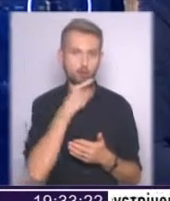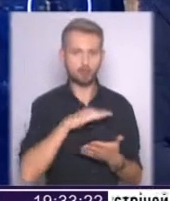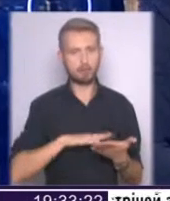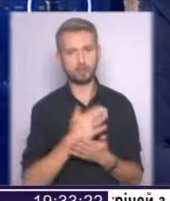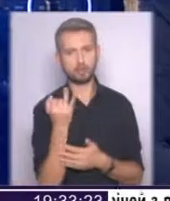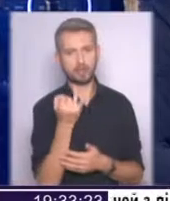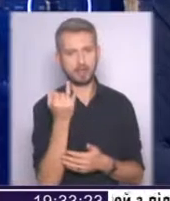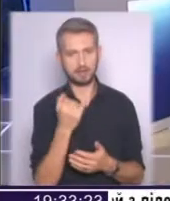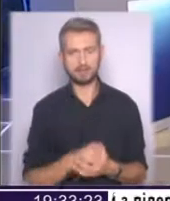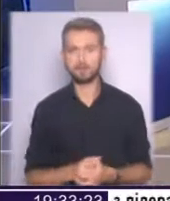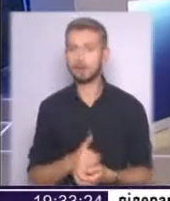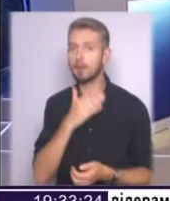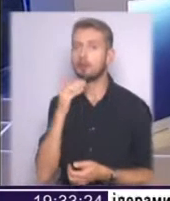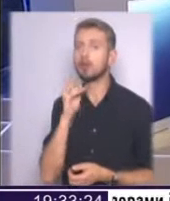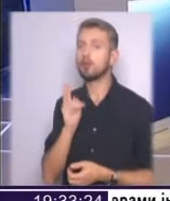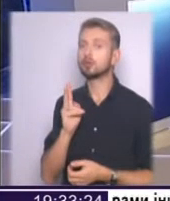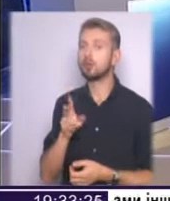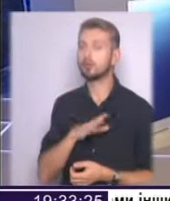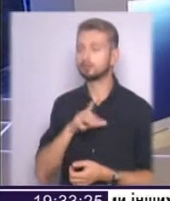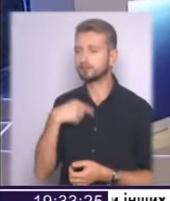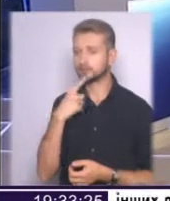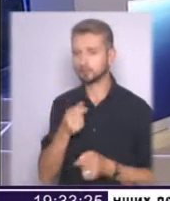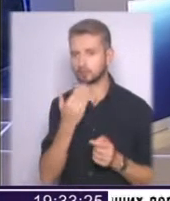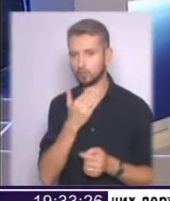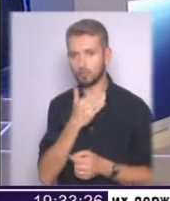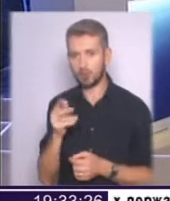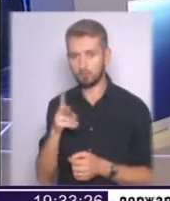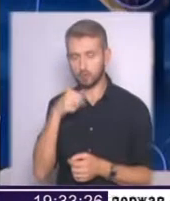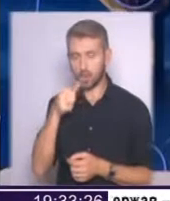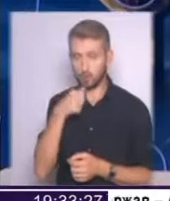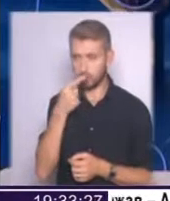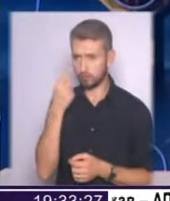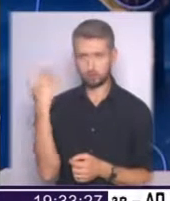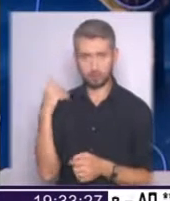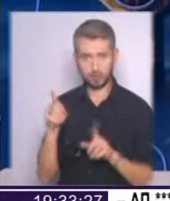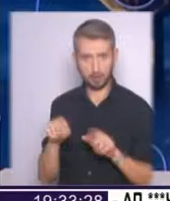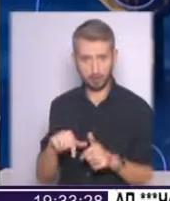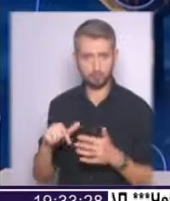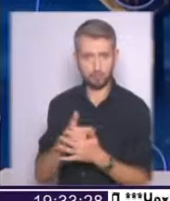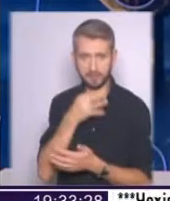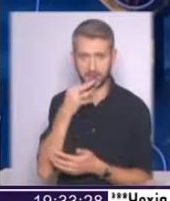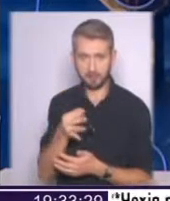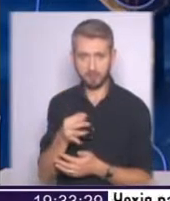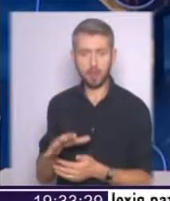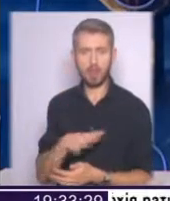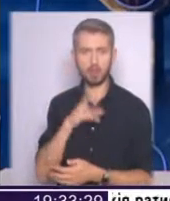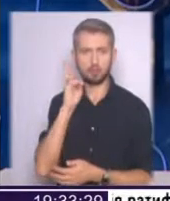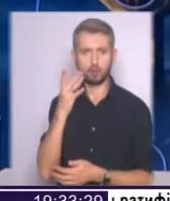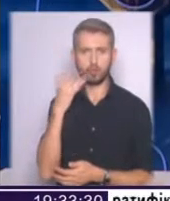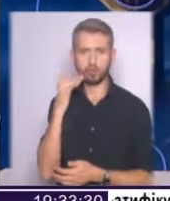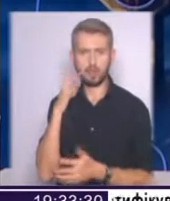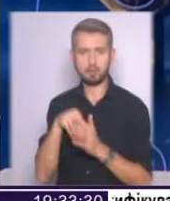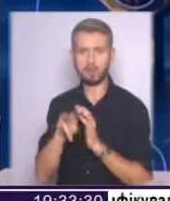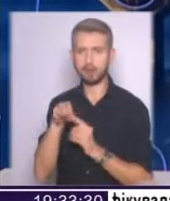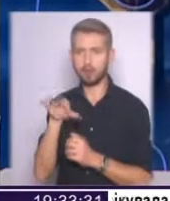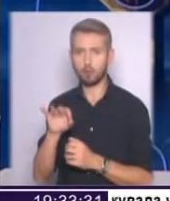інтереси. Багато хто говорив за останніх півтора року і днями, це ще раз сказав експосол США при НАТО, про